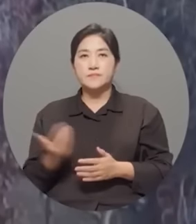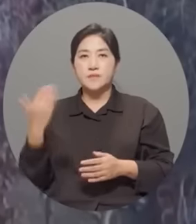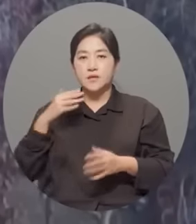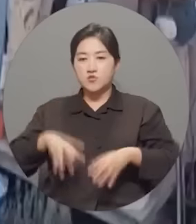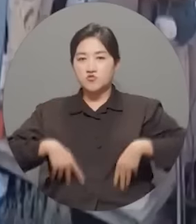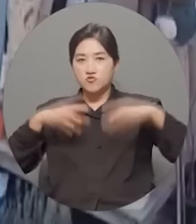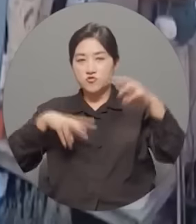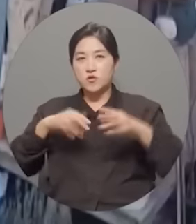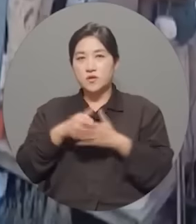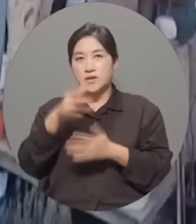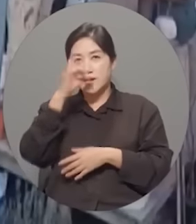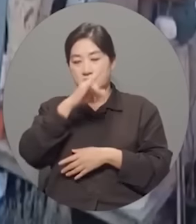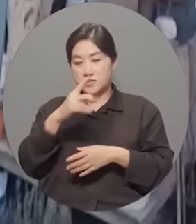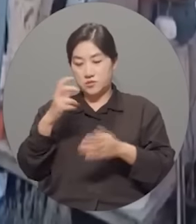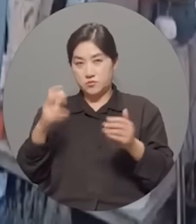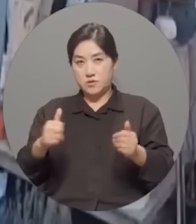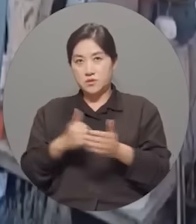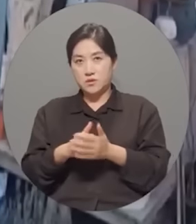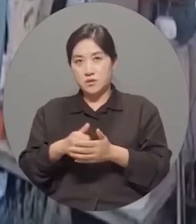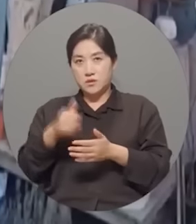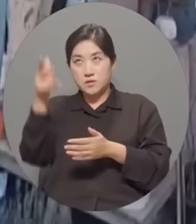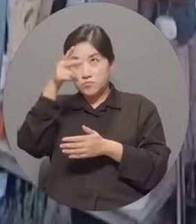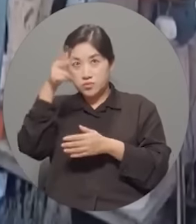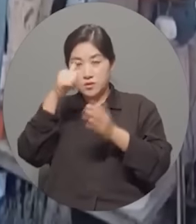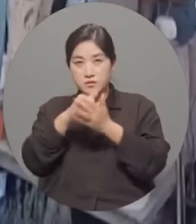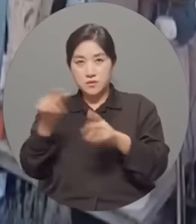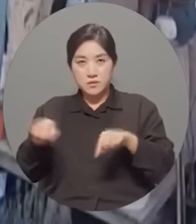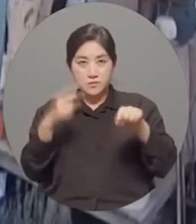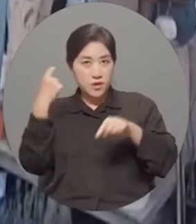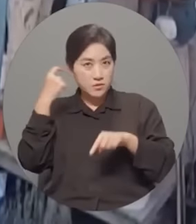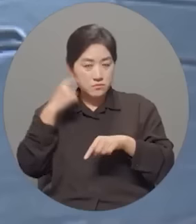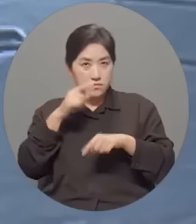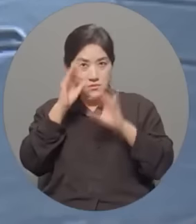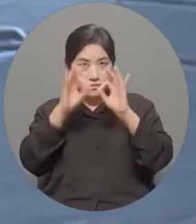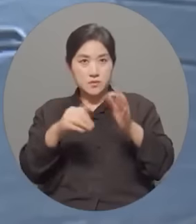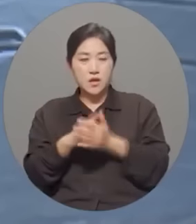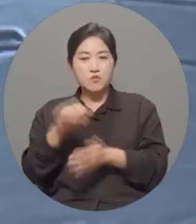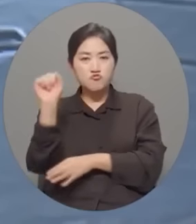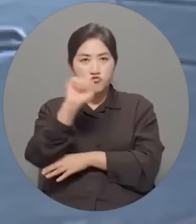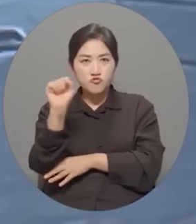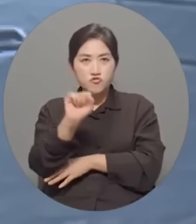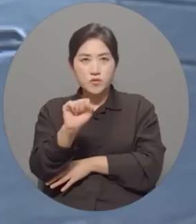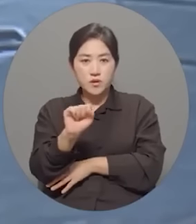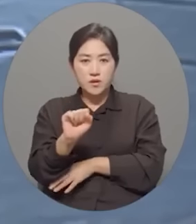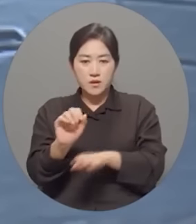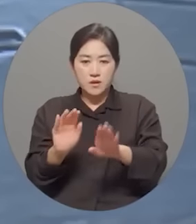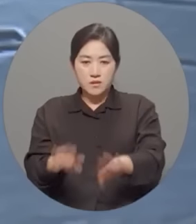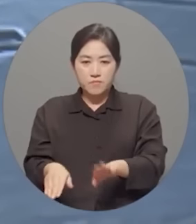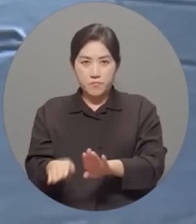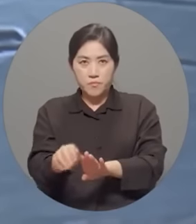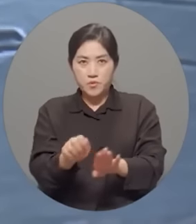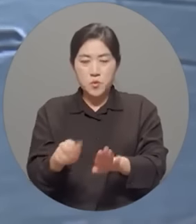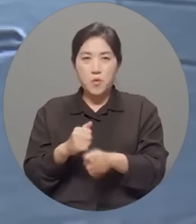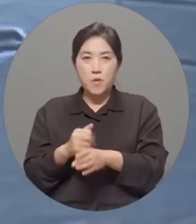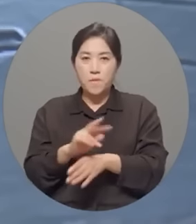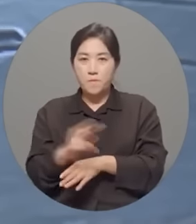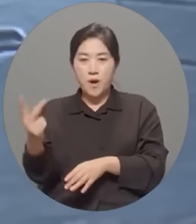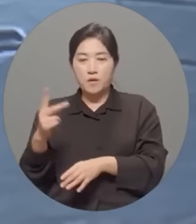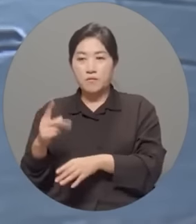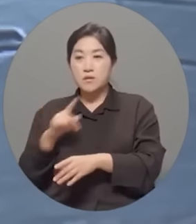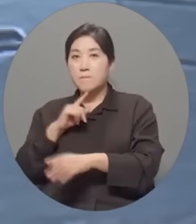춘천지법 강릉지원이 진행한 블랙박스 영상 음향 분석 감정에서도 운전자가 변속 레버를 바꿨다는 국과수의